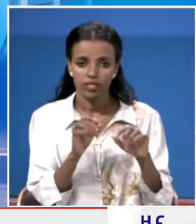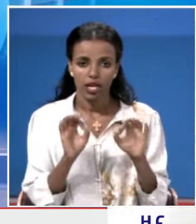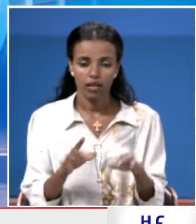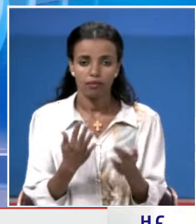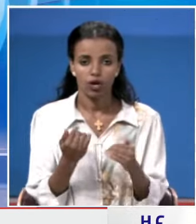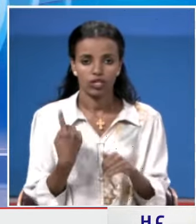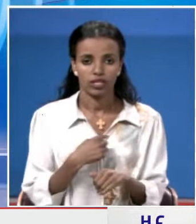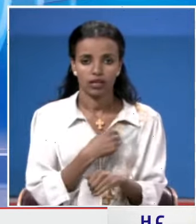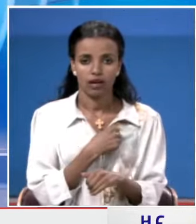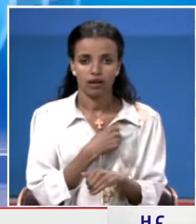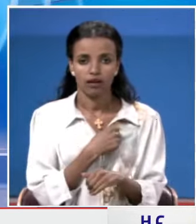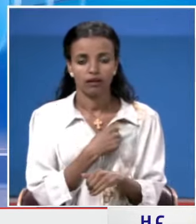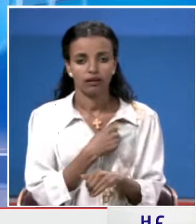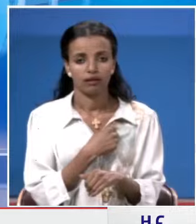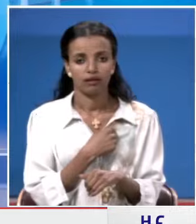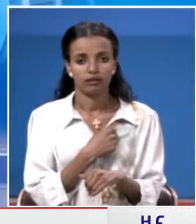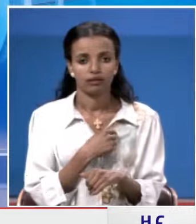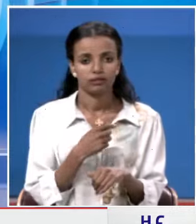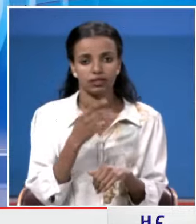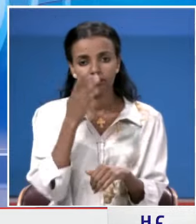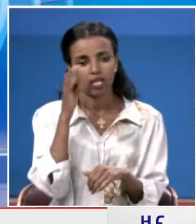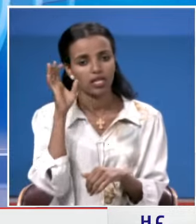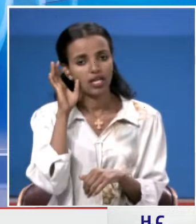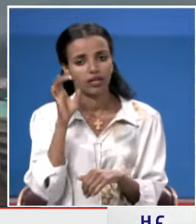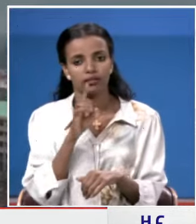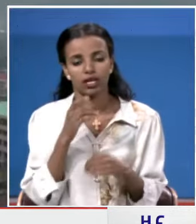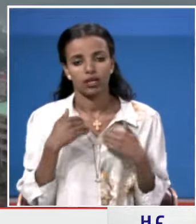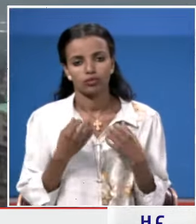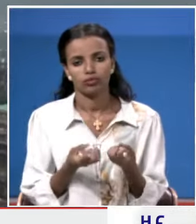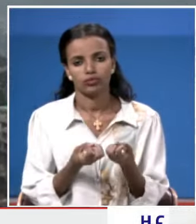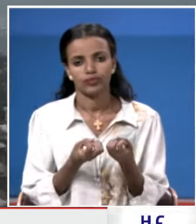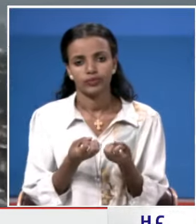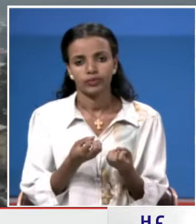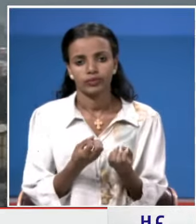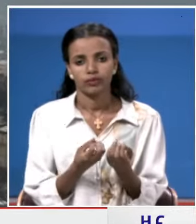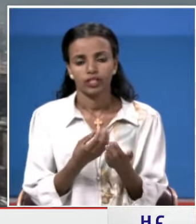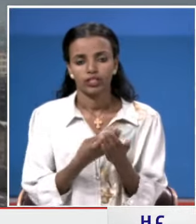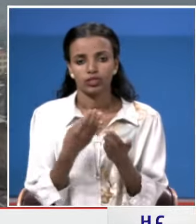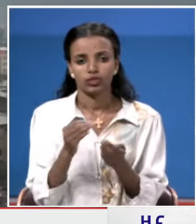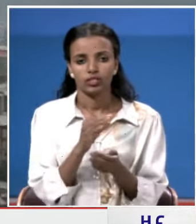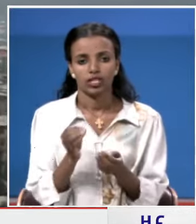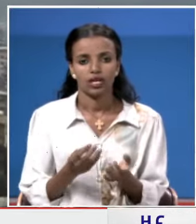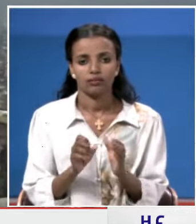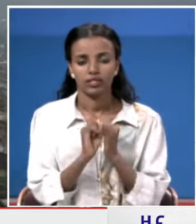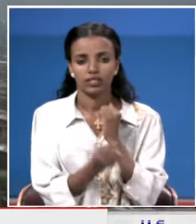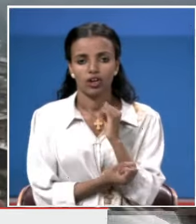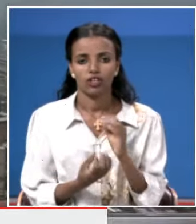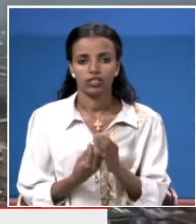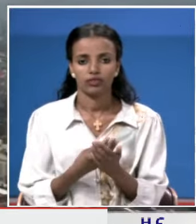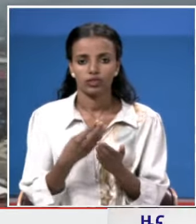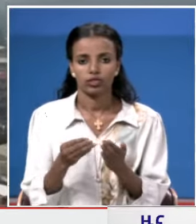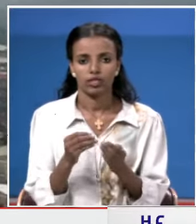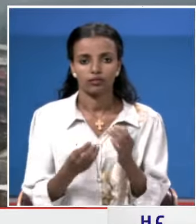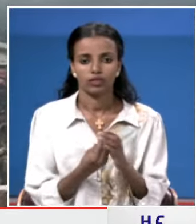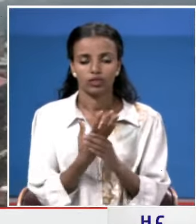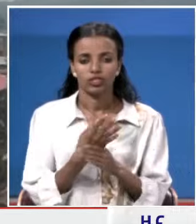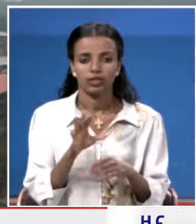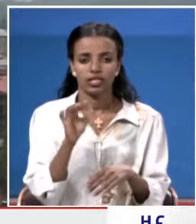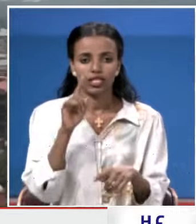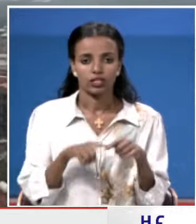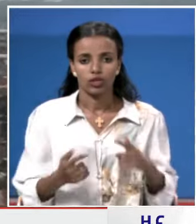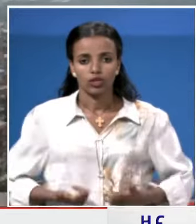ዝም ብለን በሽታንችን እያዳመጥን ነው ያለ ነው። ብዙ ሰው እየተሰቃየ ሸቀጦችና መሰረታዊ የፍጆታ ምርቶችን ማግኘት እንዳልቻሉ ያነሱት ነዋሪዎቹ